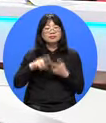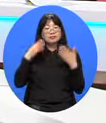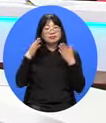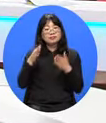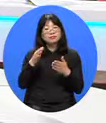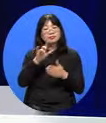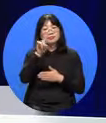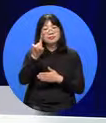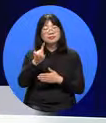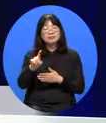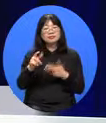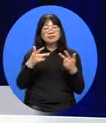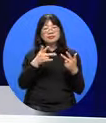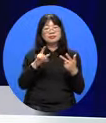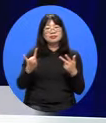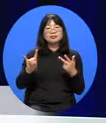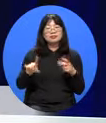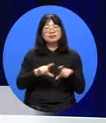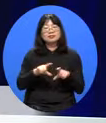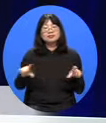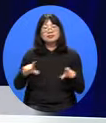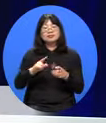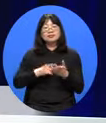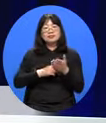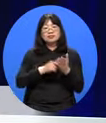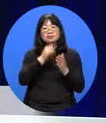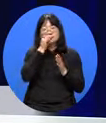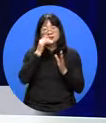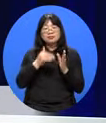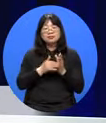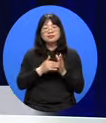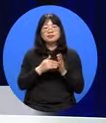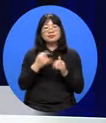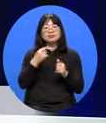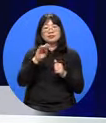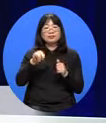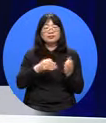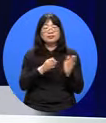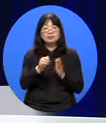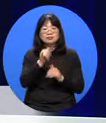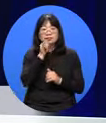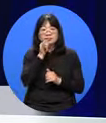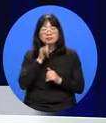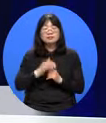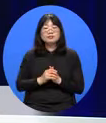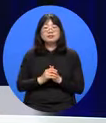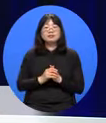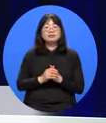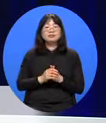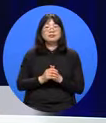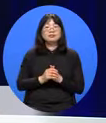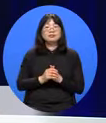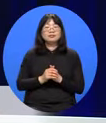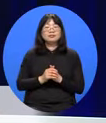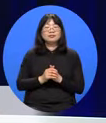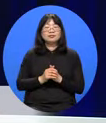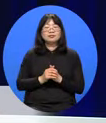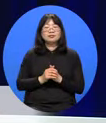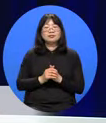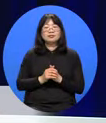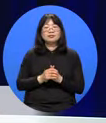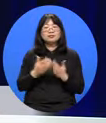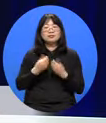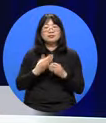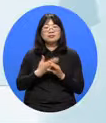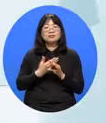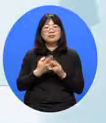두었냐면요. 7대 그 표준안이 있습니다. 교육부에서 마련한. 아, 네. 그거 한번 보여주시죠. 네. 예. 7대 표준. 네. 말씀하십시오. 예를